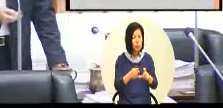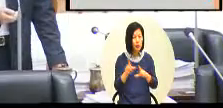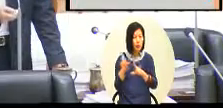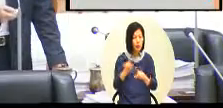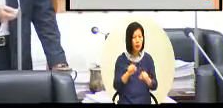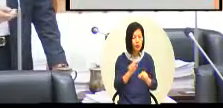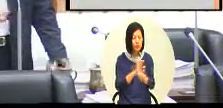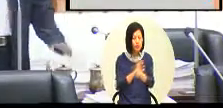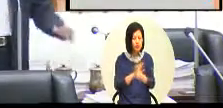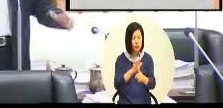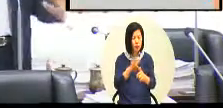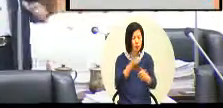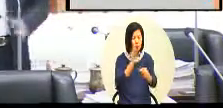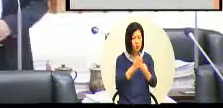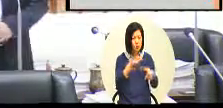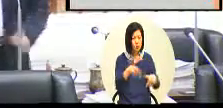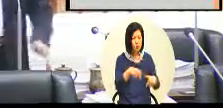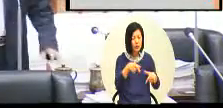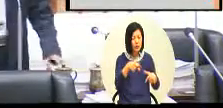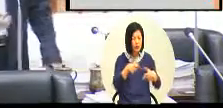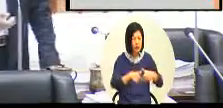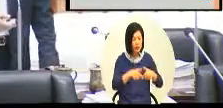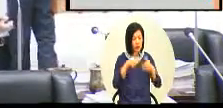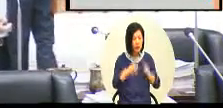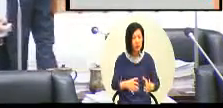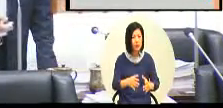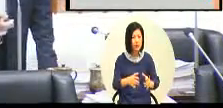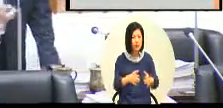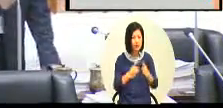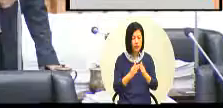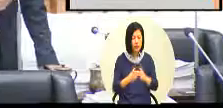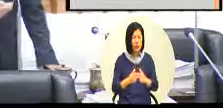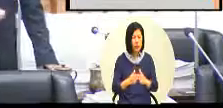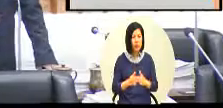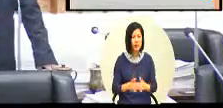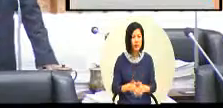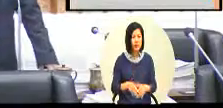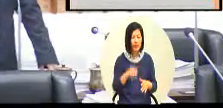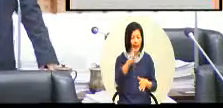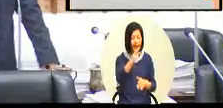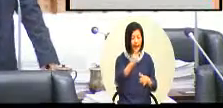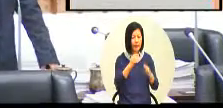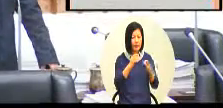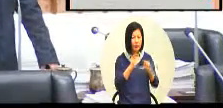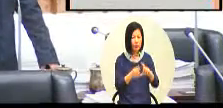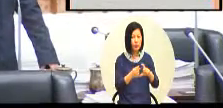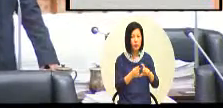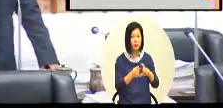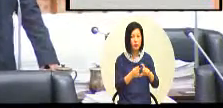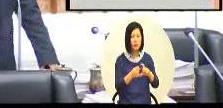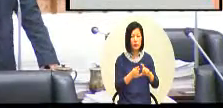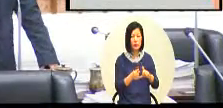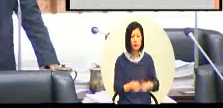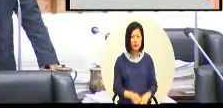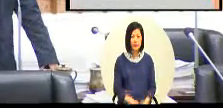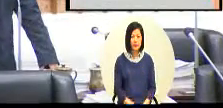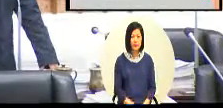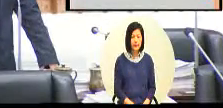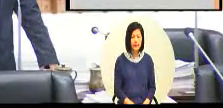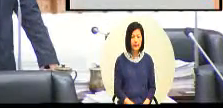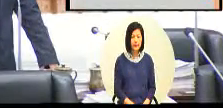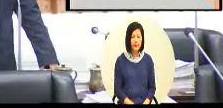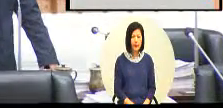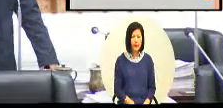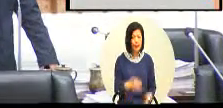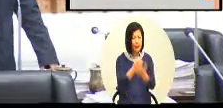个服务中心，这个样子来整合。那我们来讲在 A 区的话，那我们 有